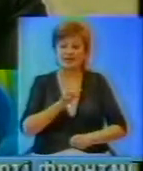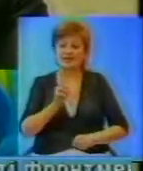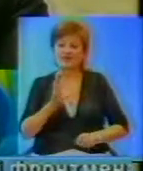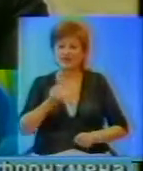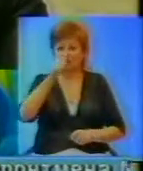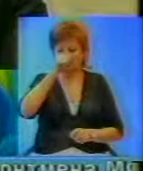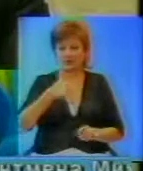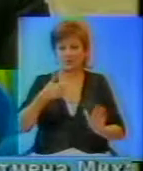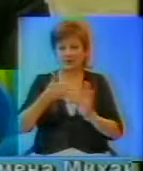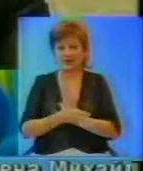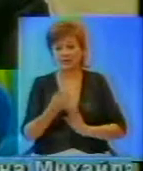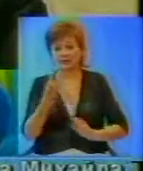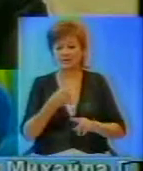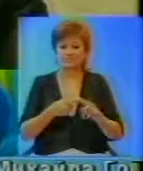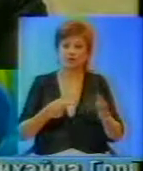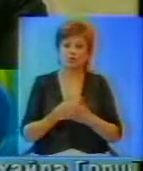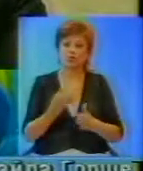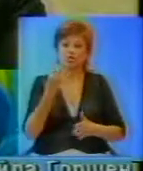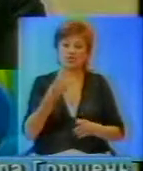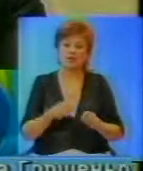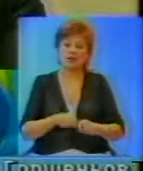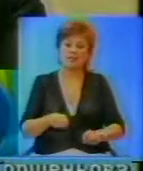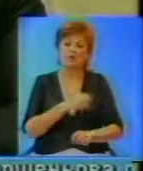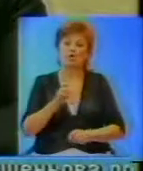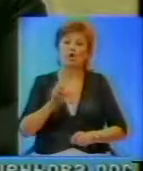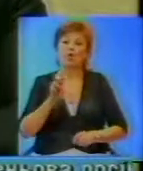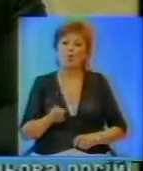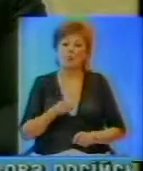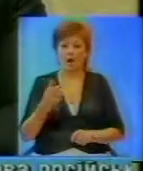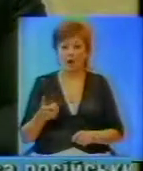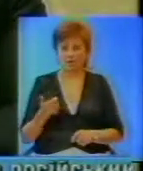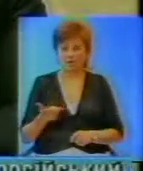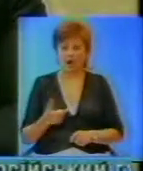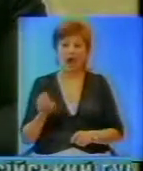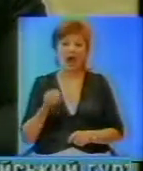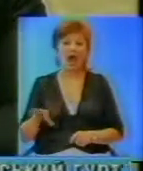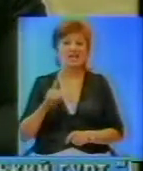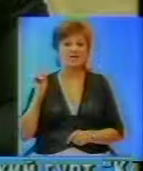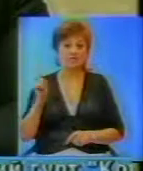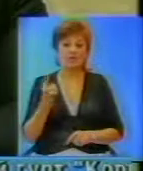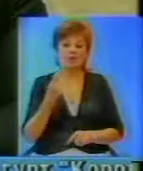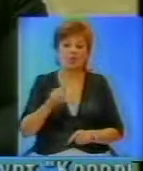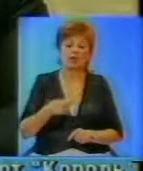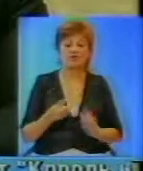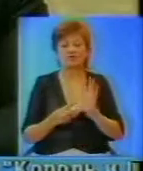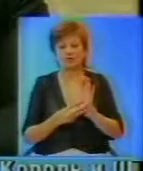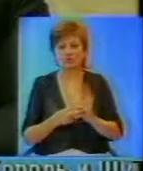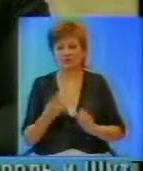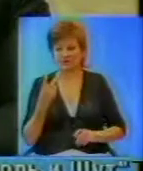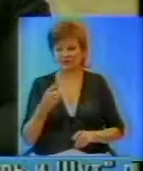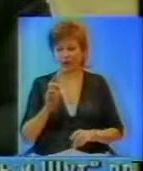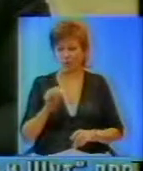тратим 3,5, ну, до 4 метров кубических газа. В то же время Европа для этого тратит 1,8-2 метра